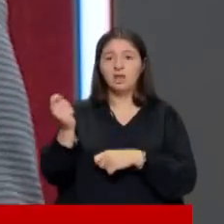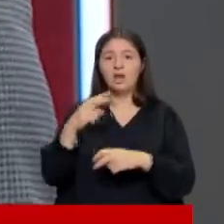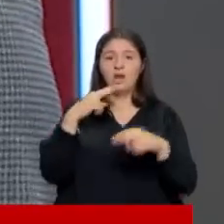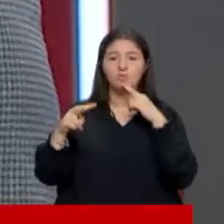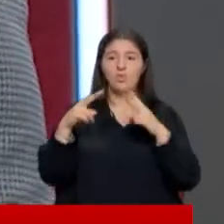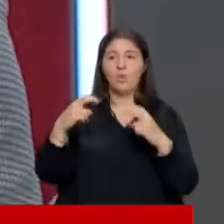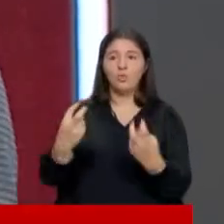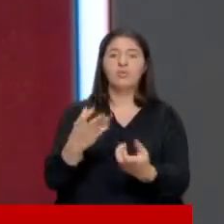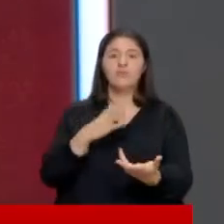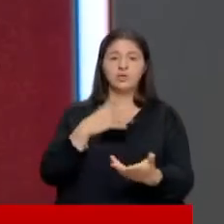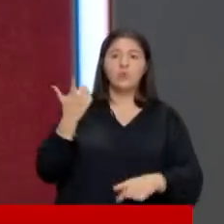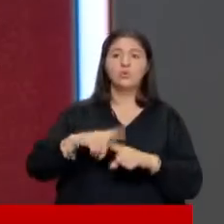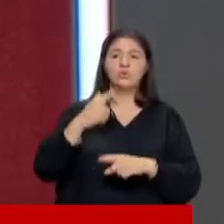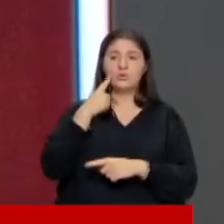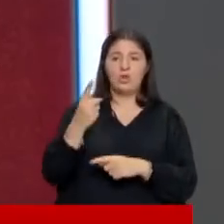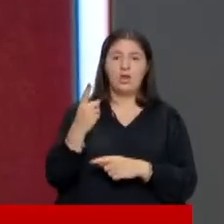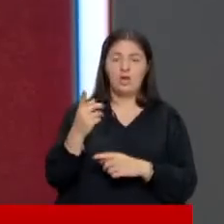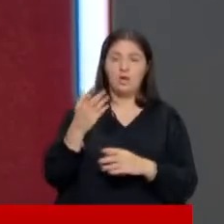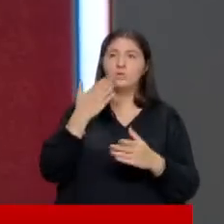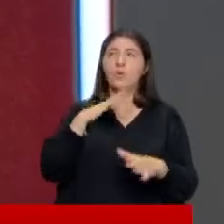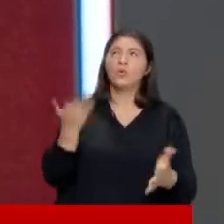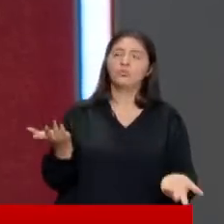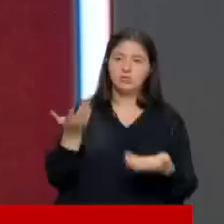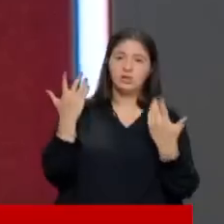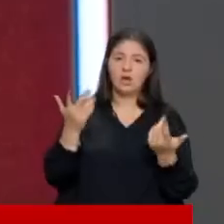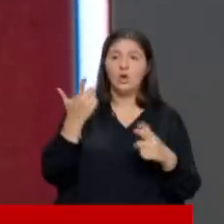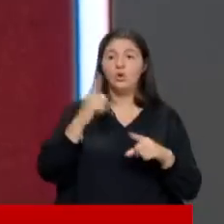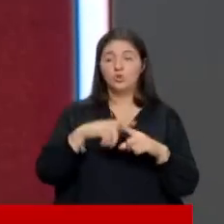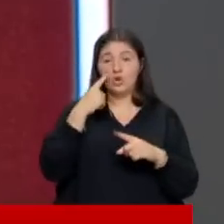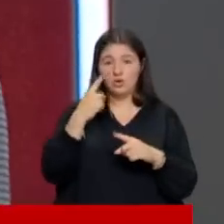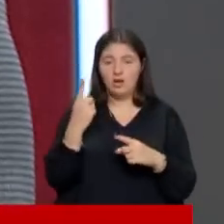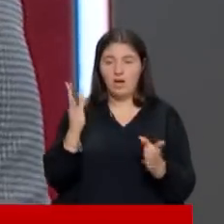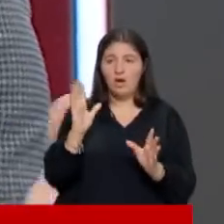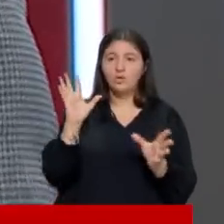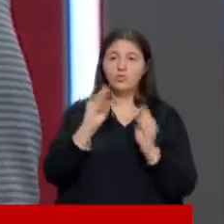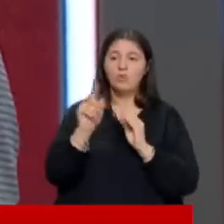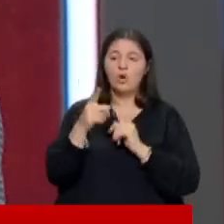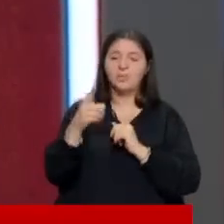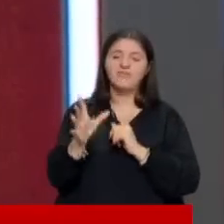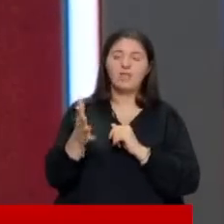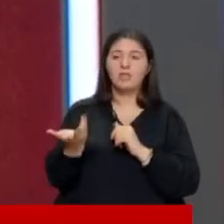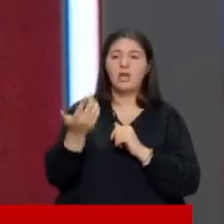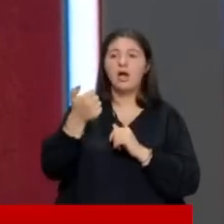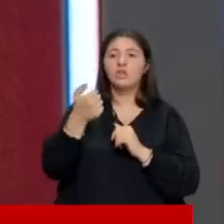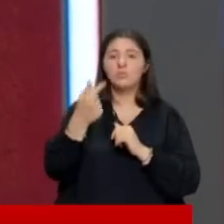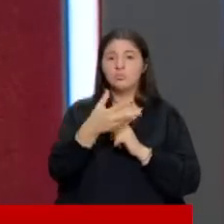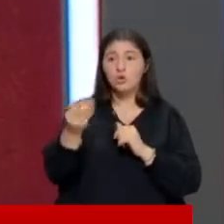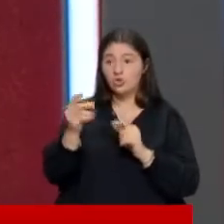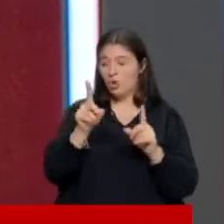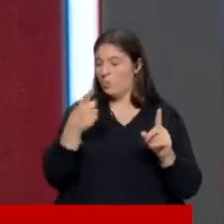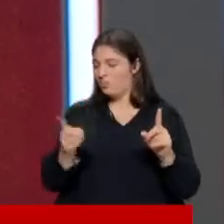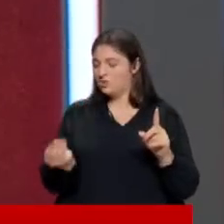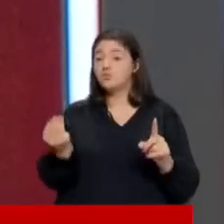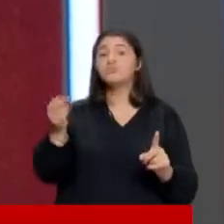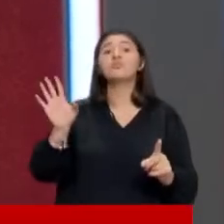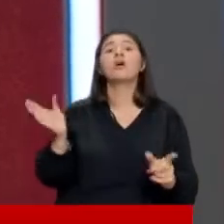Restoran koltuğu vardır lüksek hani yoktur o kadar da yok Restoran koltuğu toplasan 10 bindir yani altta buçuk milyondan 10